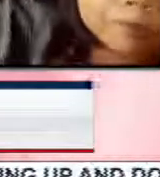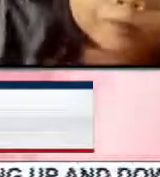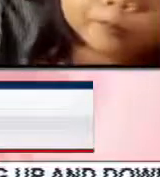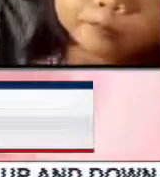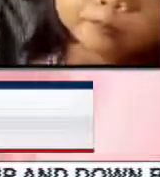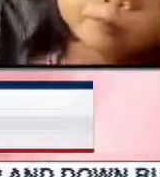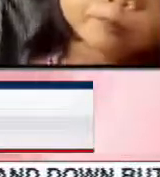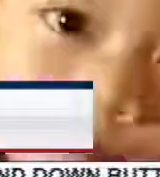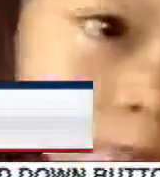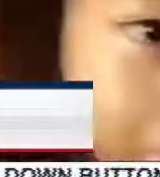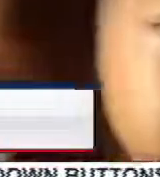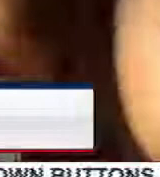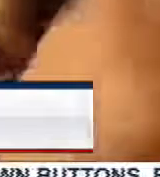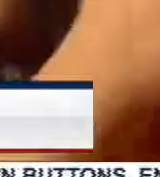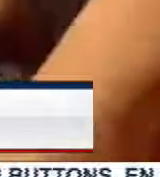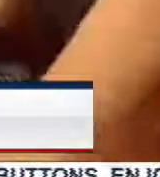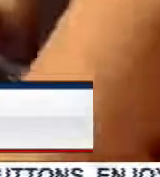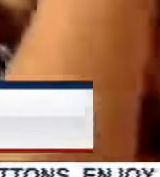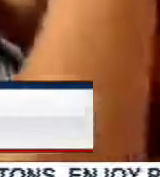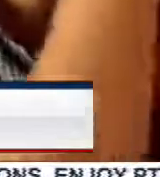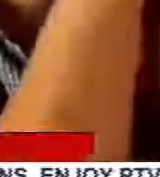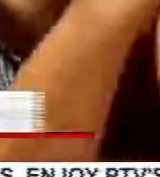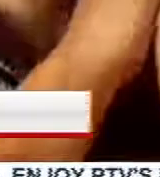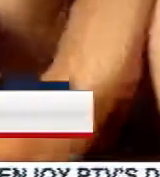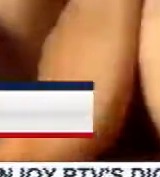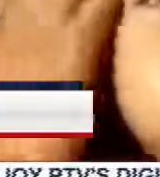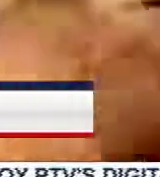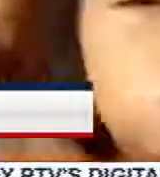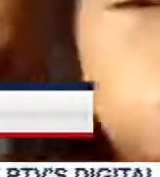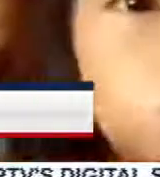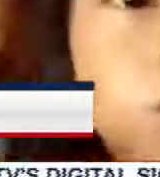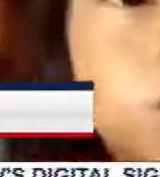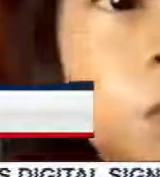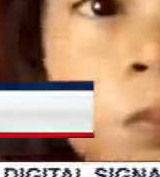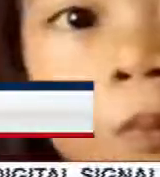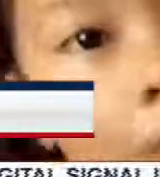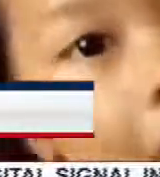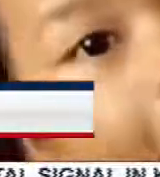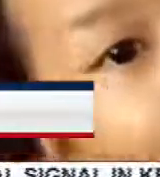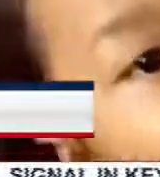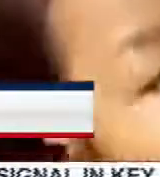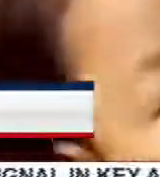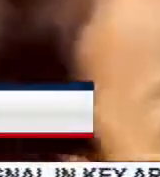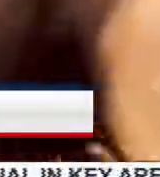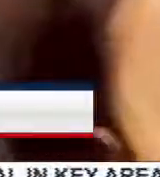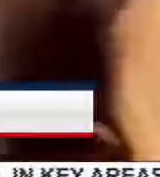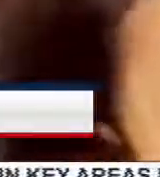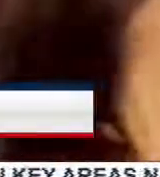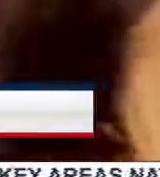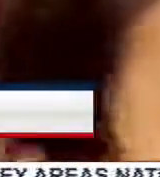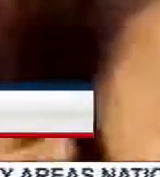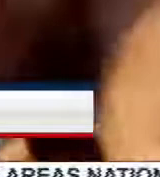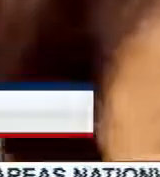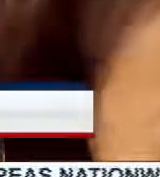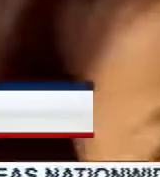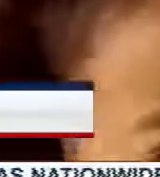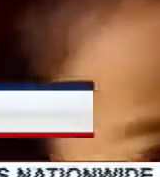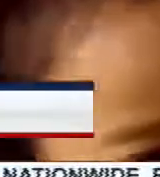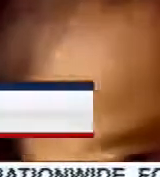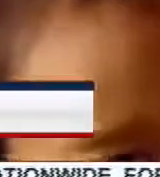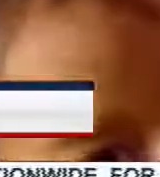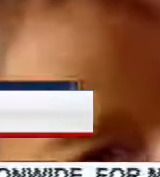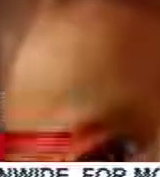Ako po naman, naglalako po ako ng balot, sa umaga po namimili. Tapos siya po nagtitinda